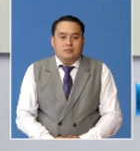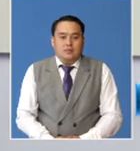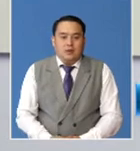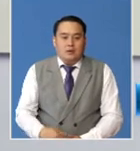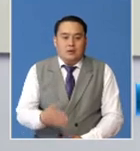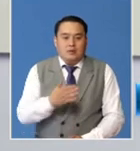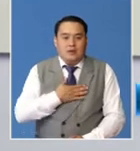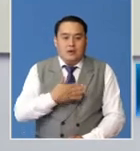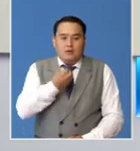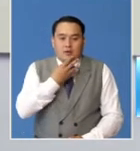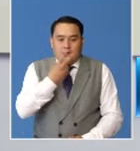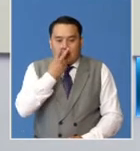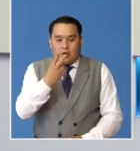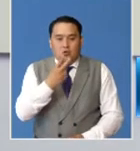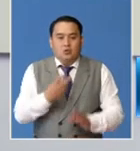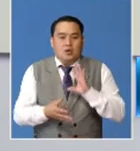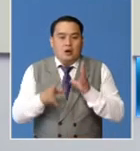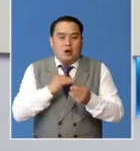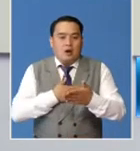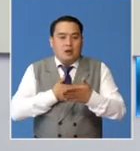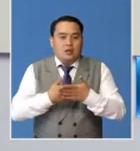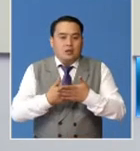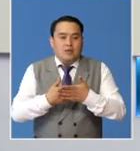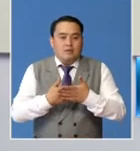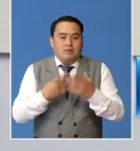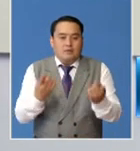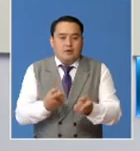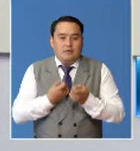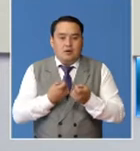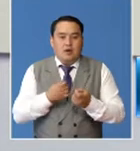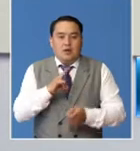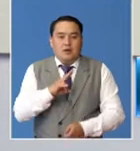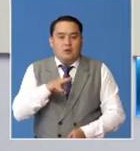результат этой работы, и поэтому активно привлекаем наших НПО